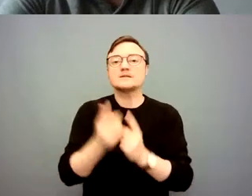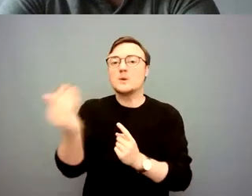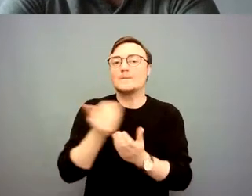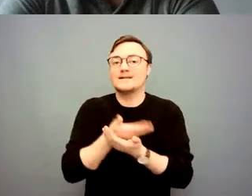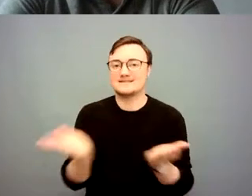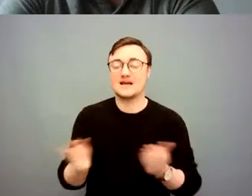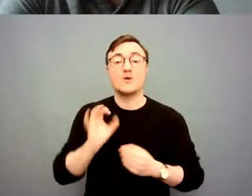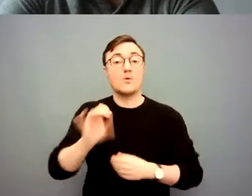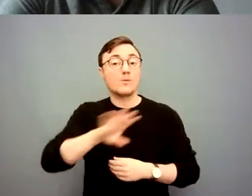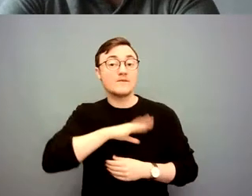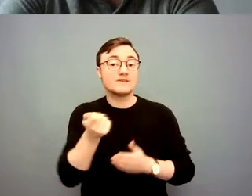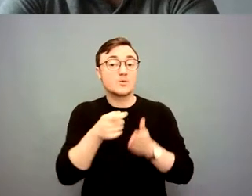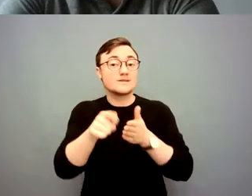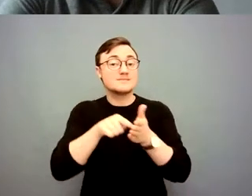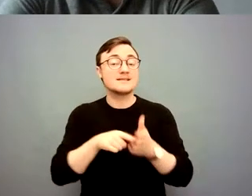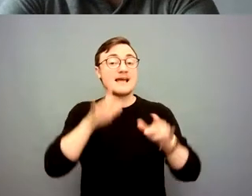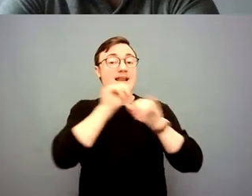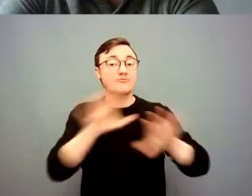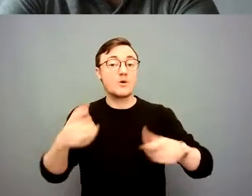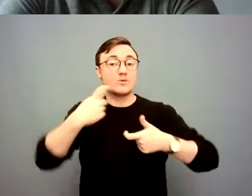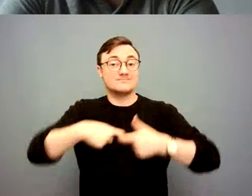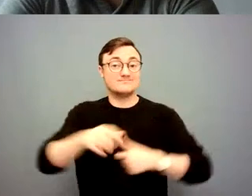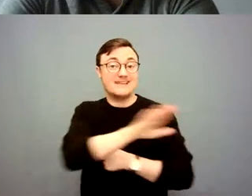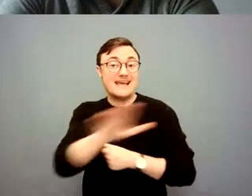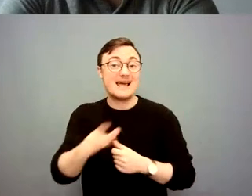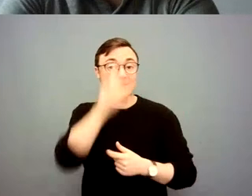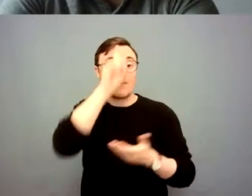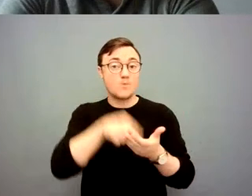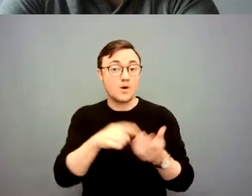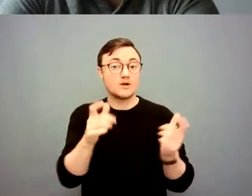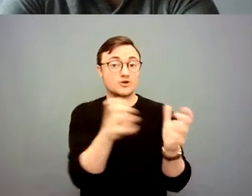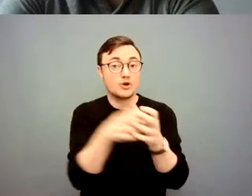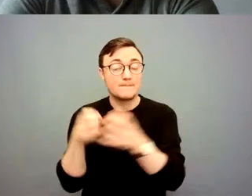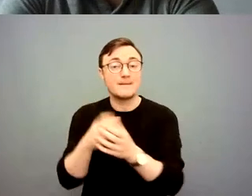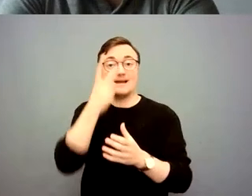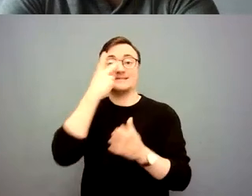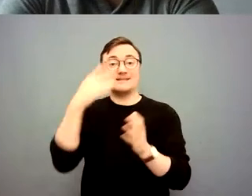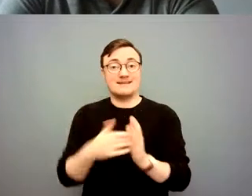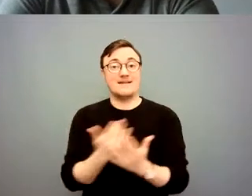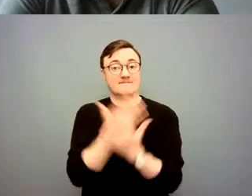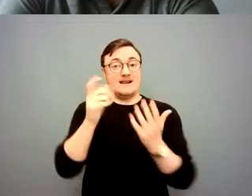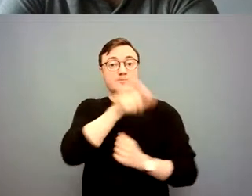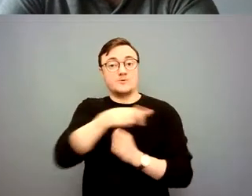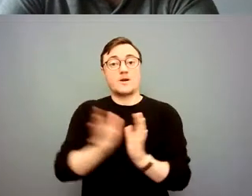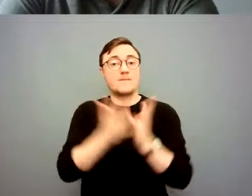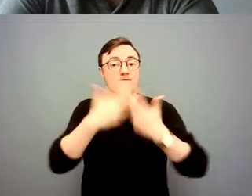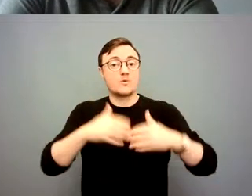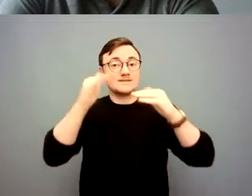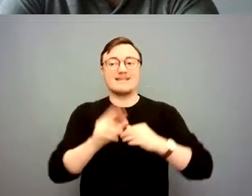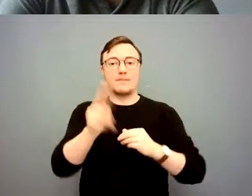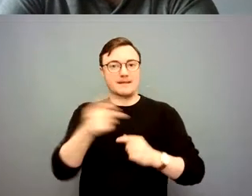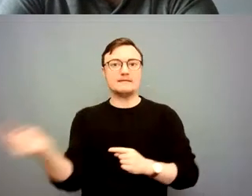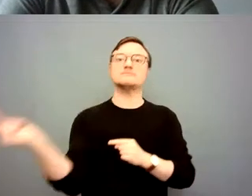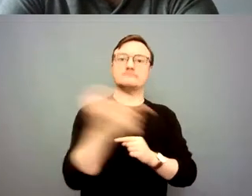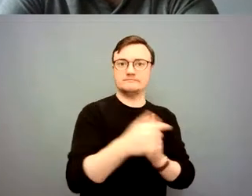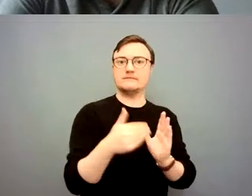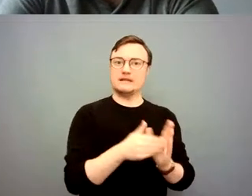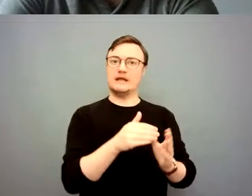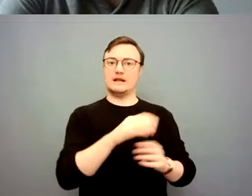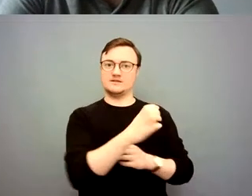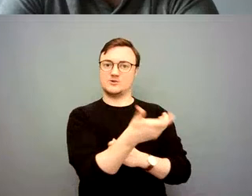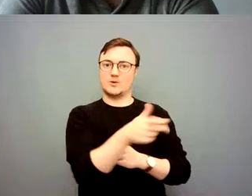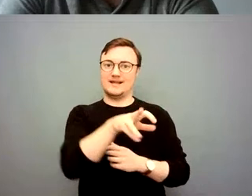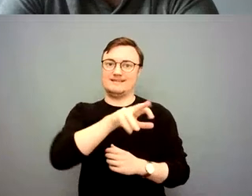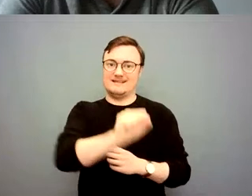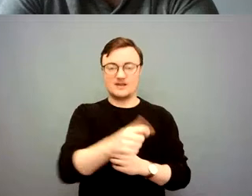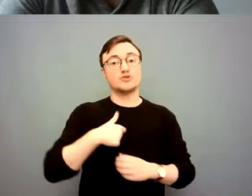djupare dialog om det. För det är klart, kan vi göra mer för att se till att fler personer med funktionsnedsättningar dyker upp, så tycker jag vi ska göra det. För det är otroligt, otroligt